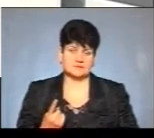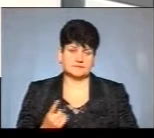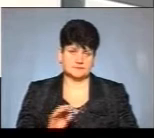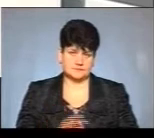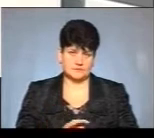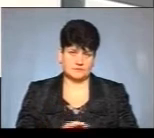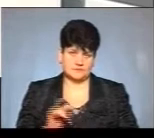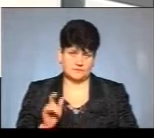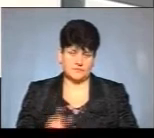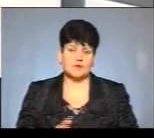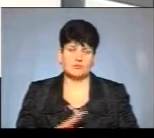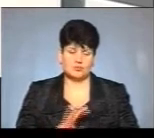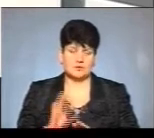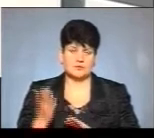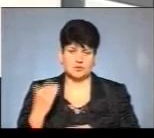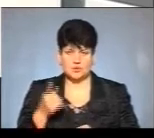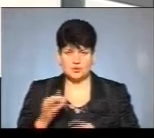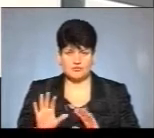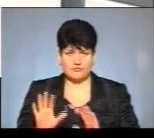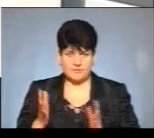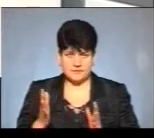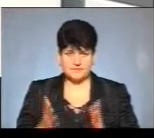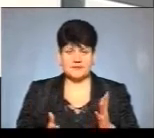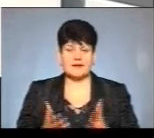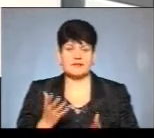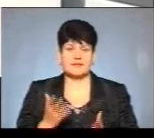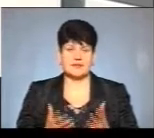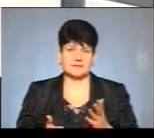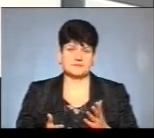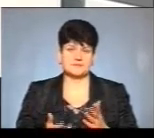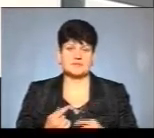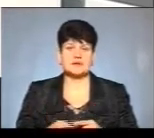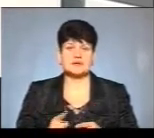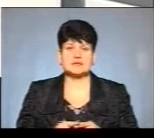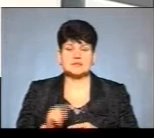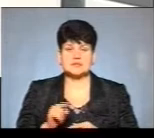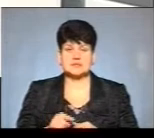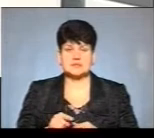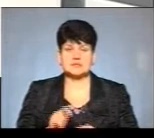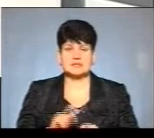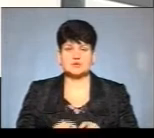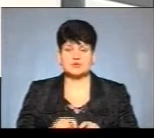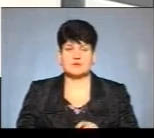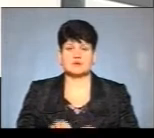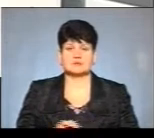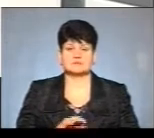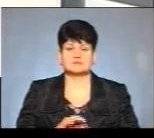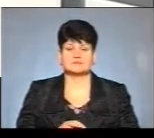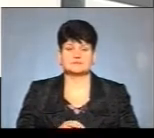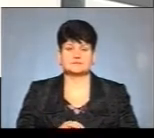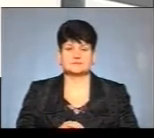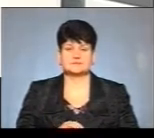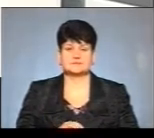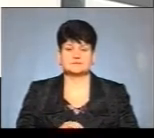Були такі минулого року випадки. Але це тестування проходить